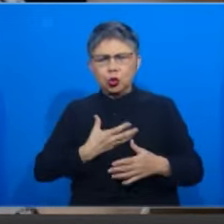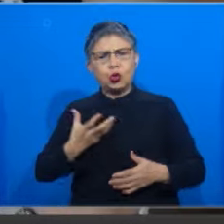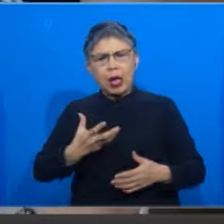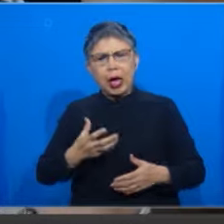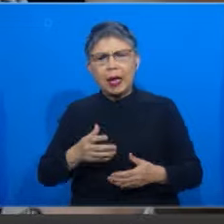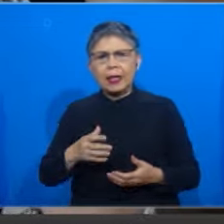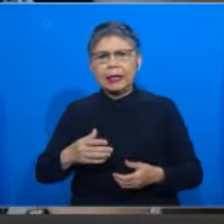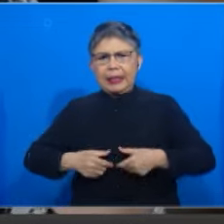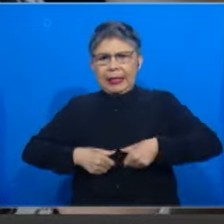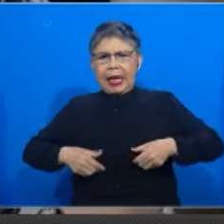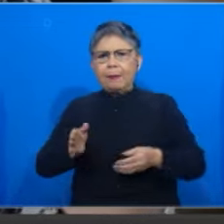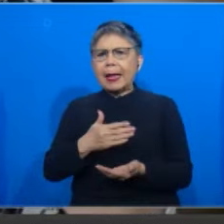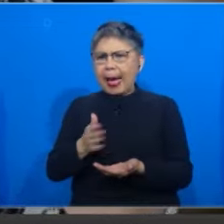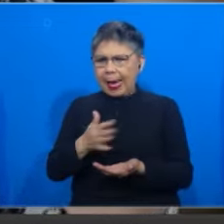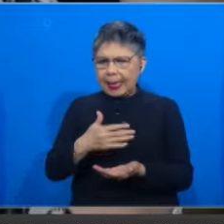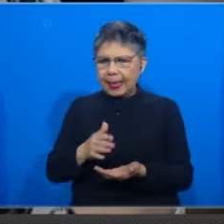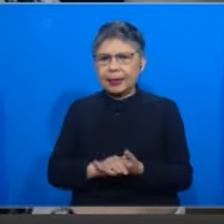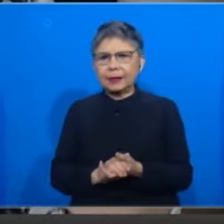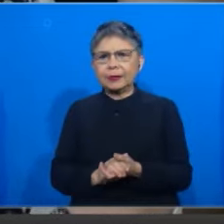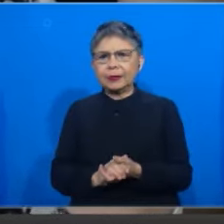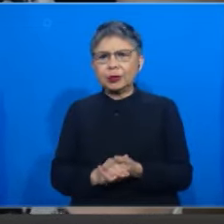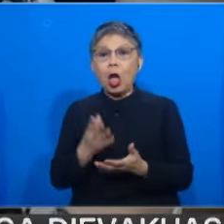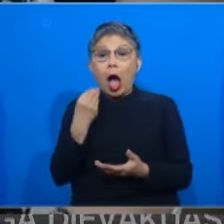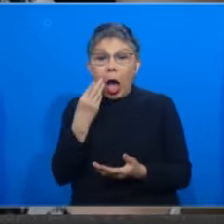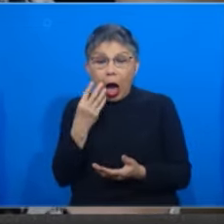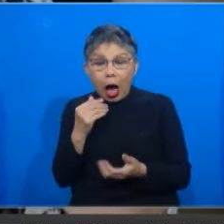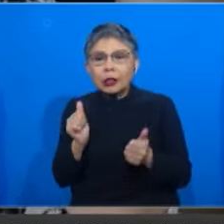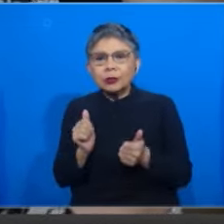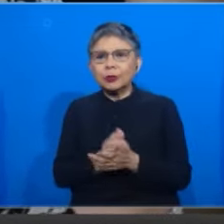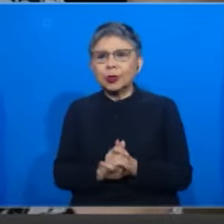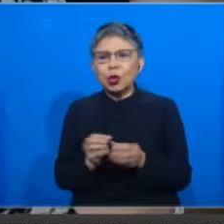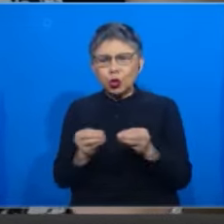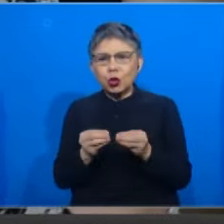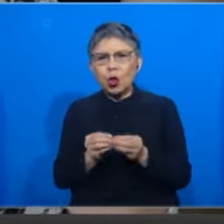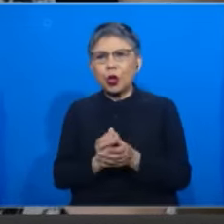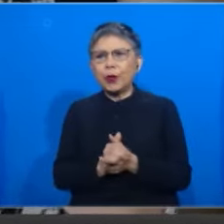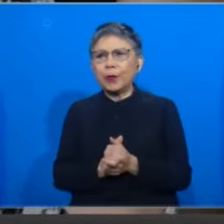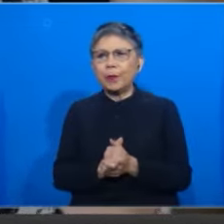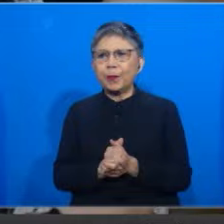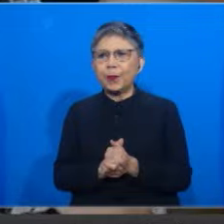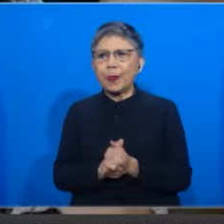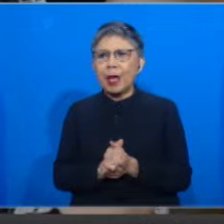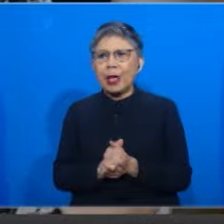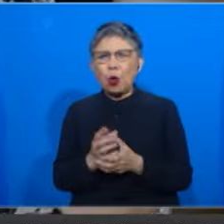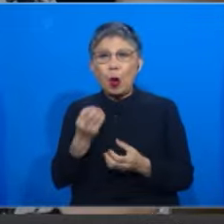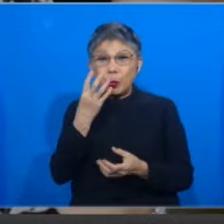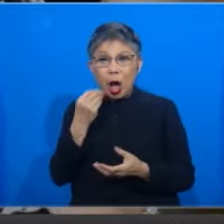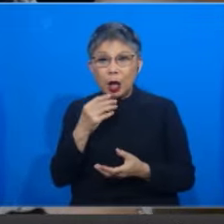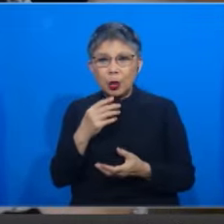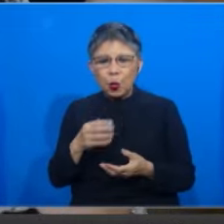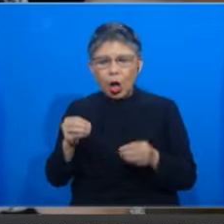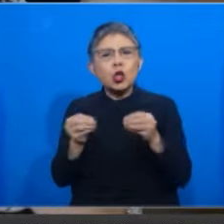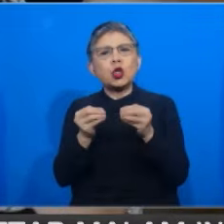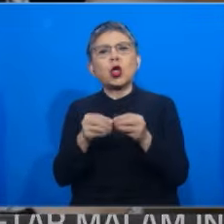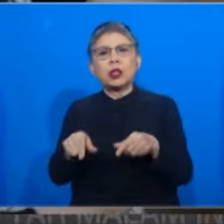senengnya iga bakar, terus iga bakar pedes, kayak gitu cocok banget. Jadi misalkan yang suka pedes banget itu cocok